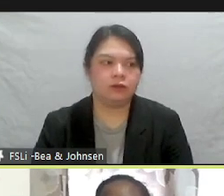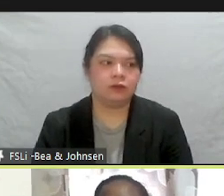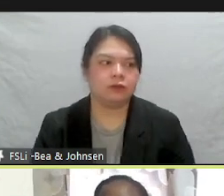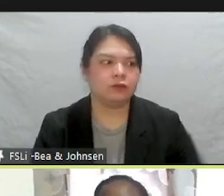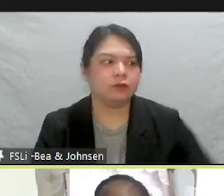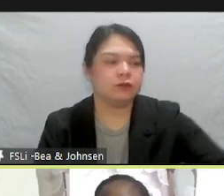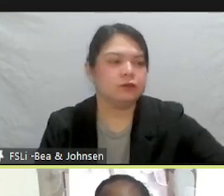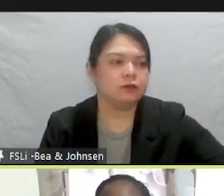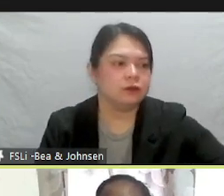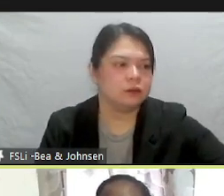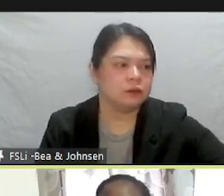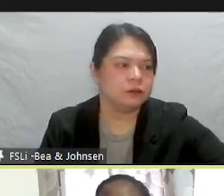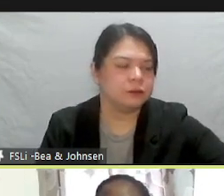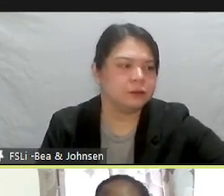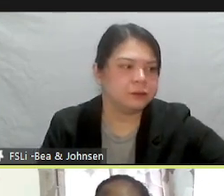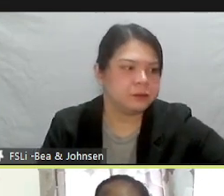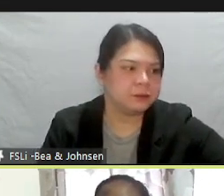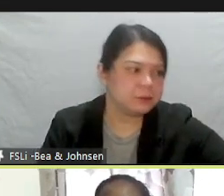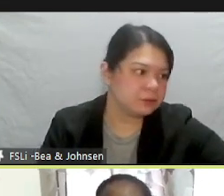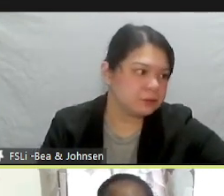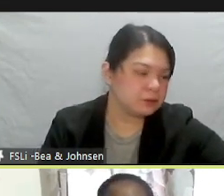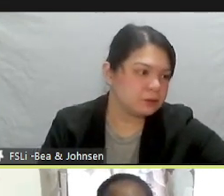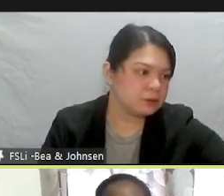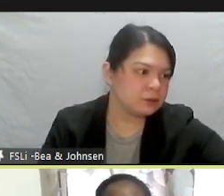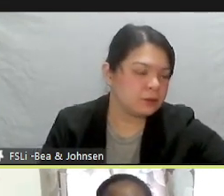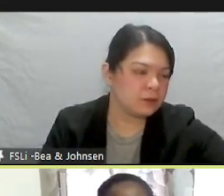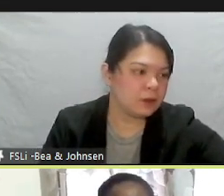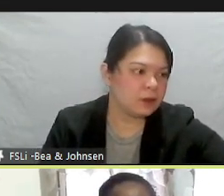Sa katunayan po, mayroon na kami mga